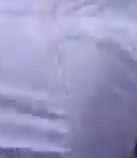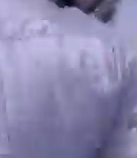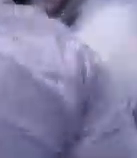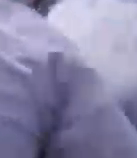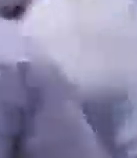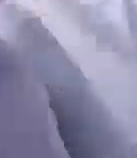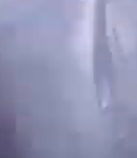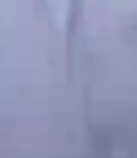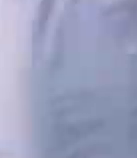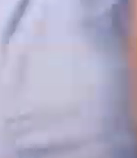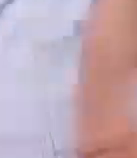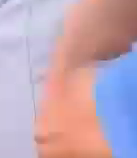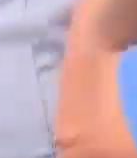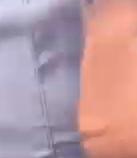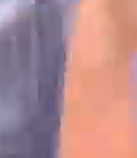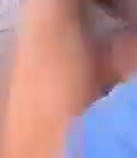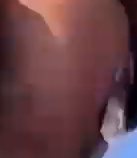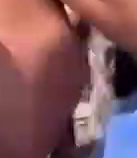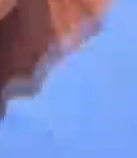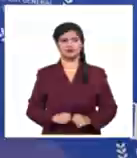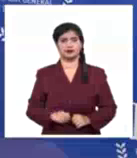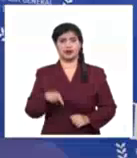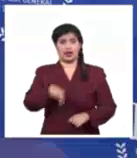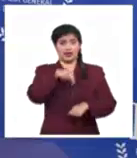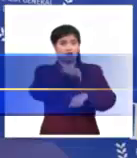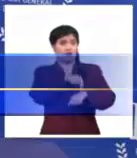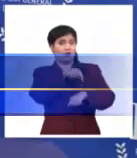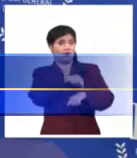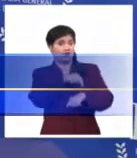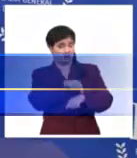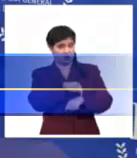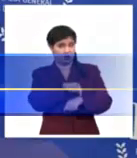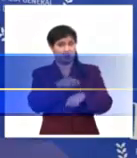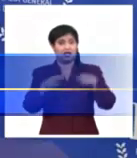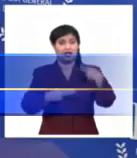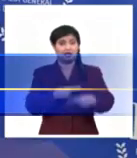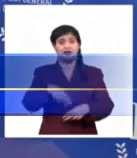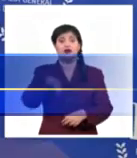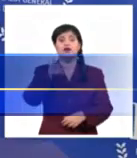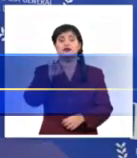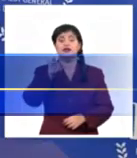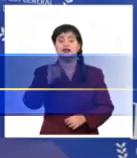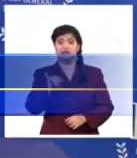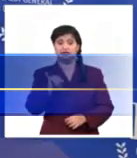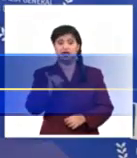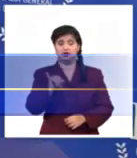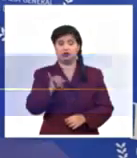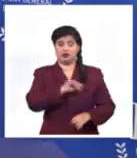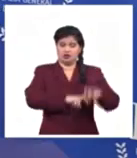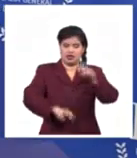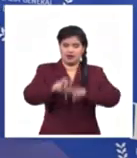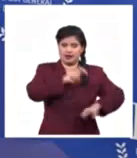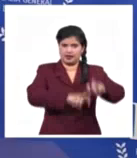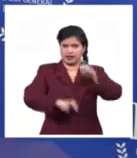подавили военные. Сотни людей оказались в заключении. В рамках 381 дела вынесли